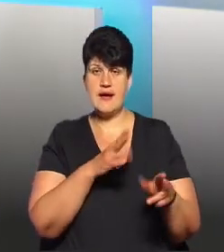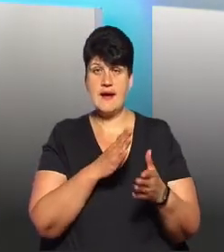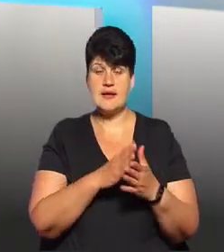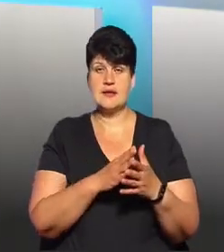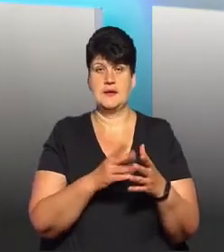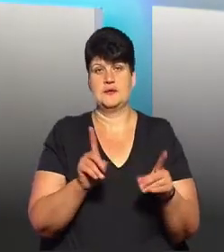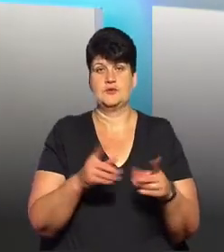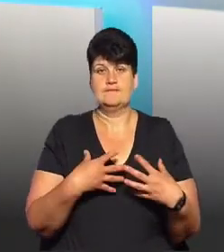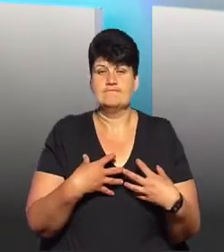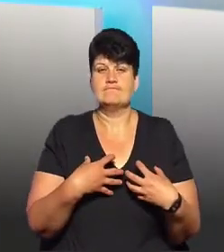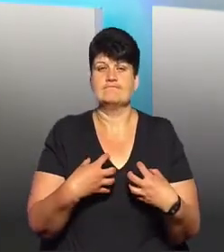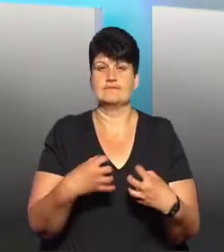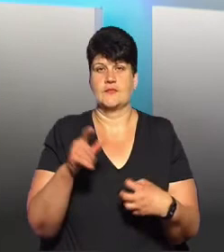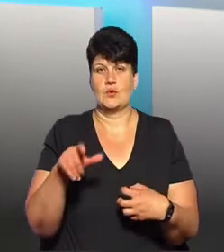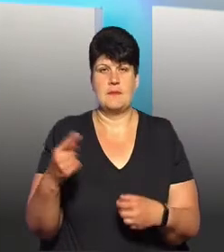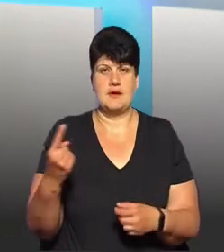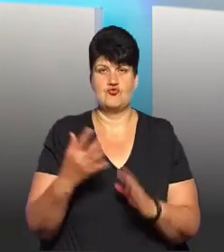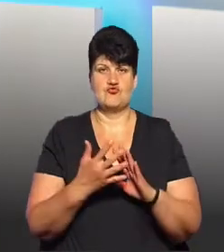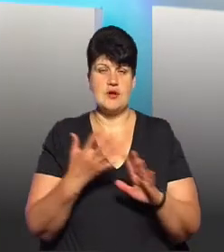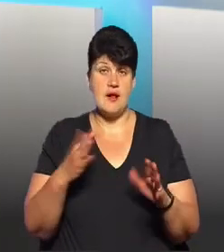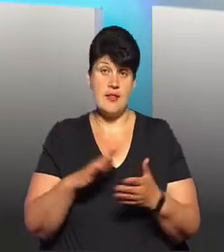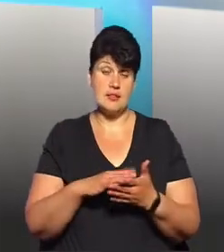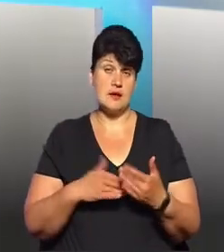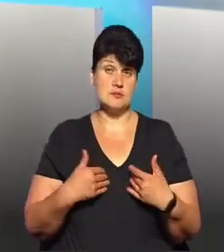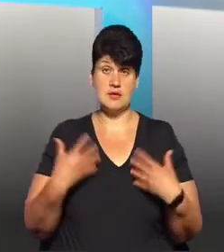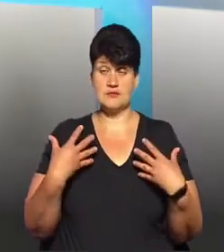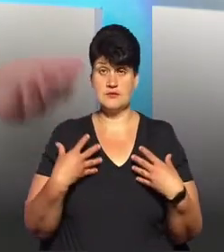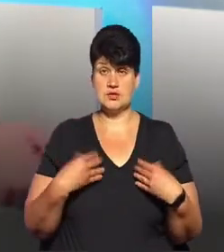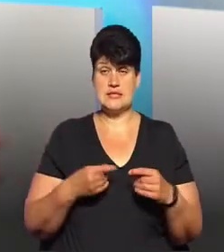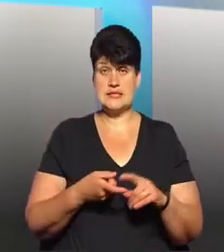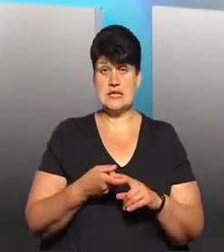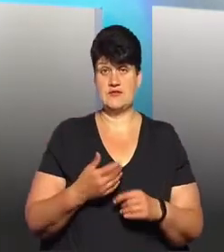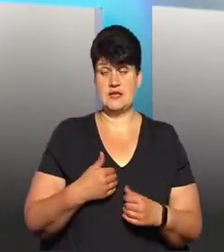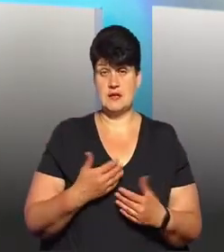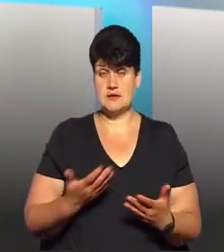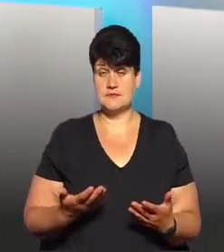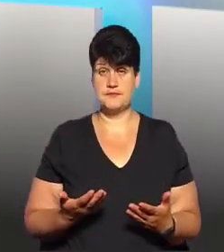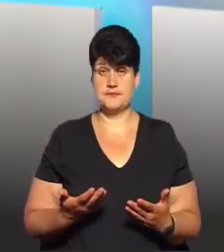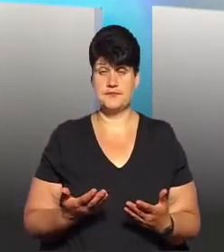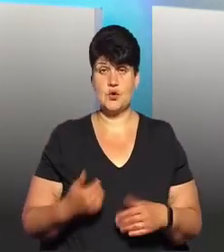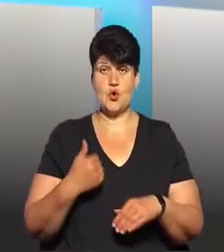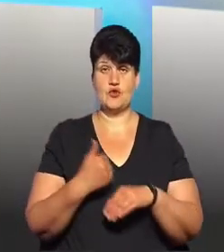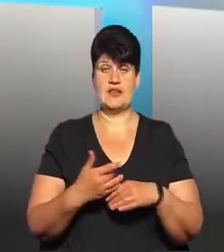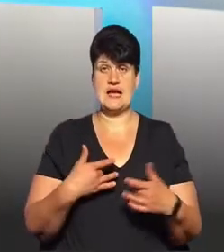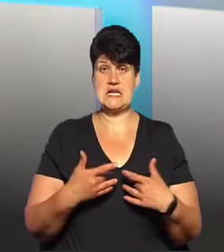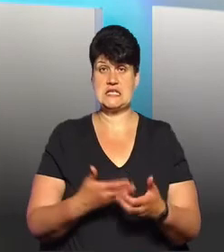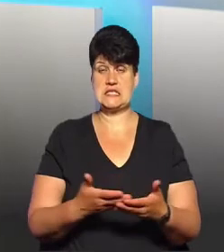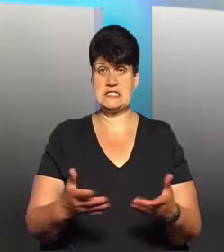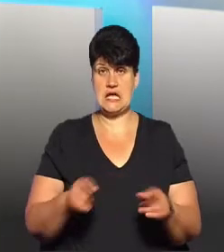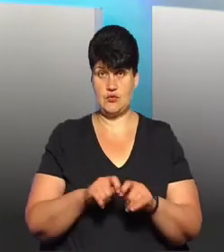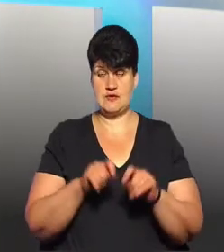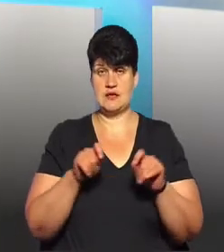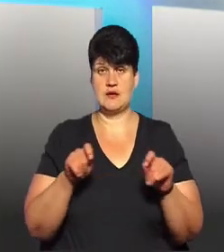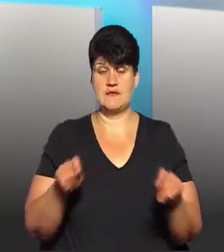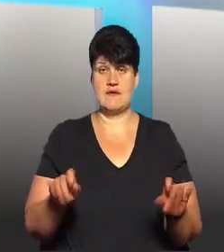притягують людей в першу чергу, а далі ми вже багато чого залежить від нас. До речі, головну сцену відкривав, цим я дуже пишаюся,